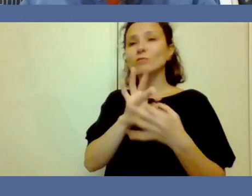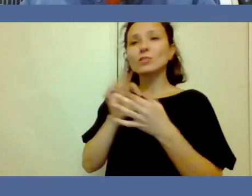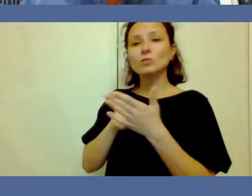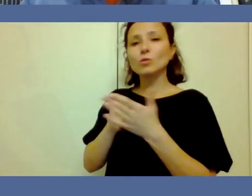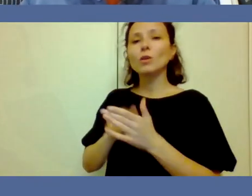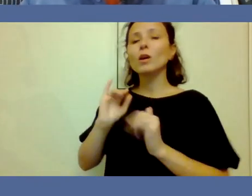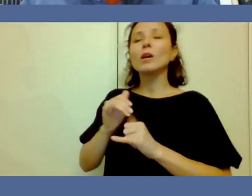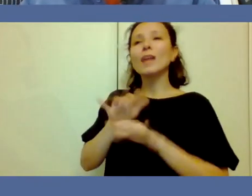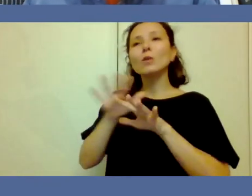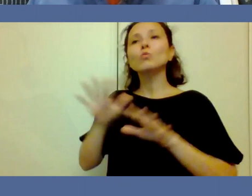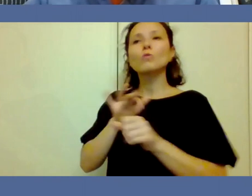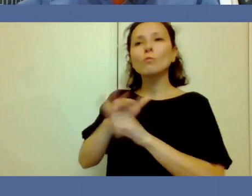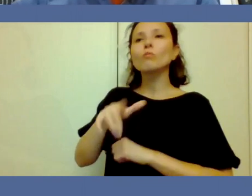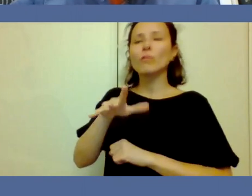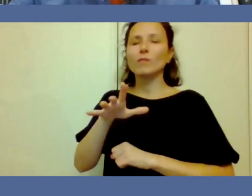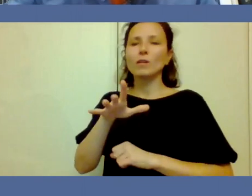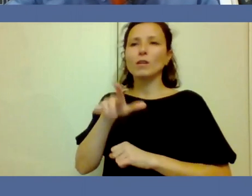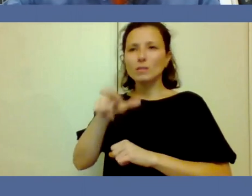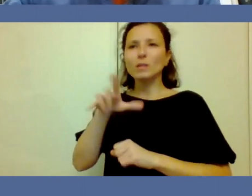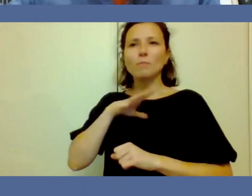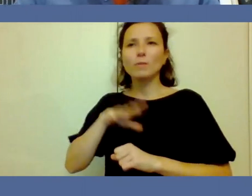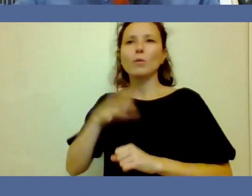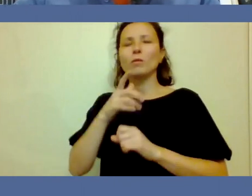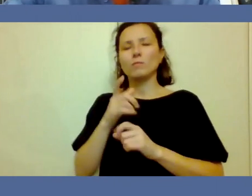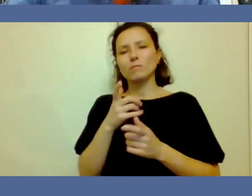na ostateczny kształt serialu o Saszy?